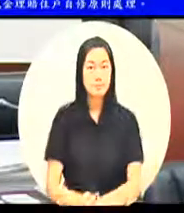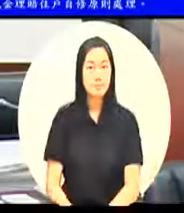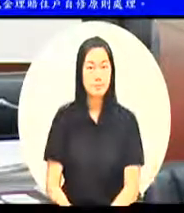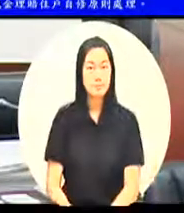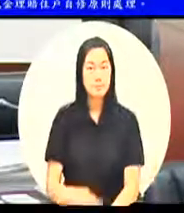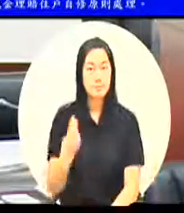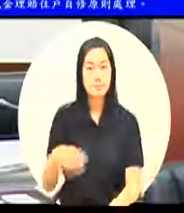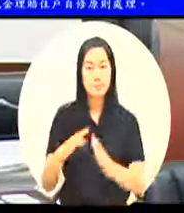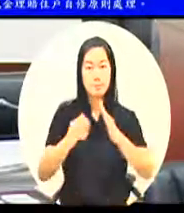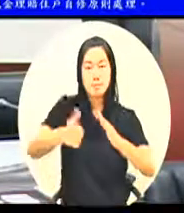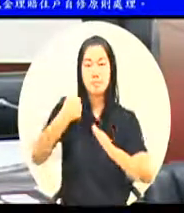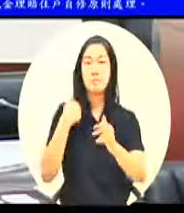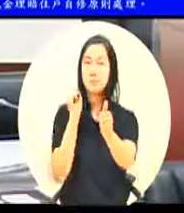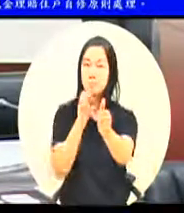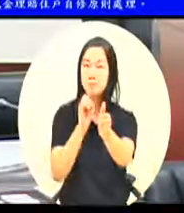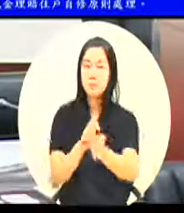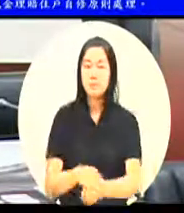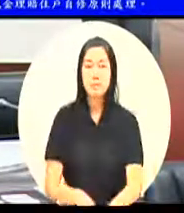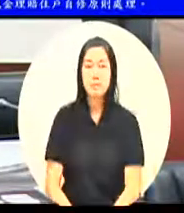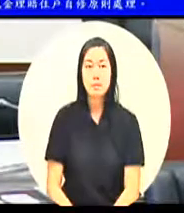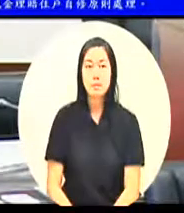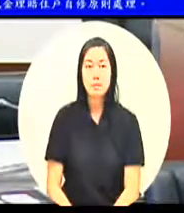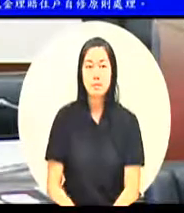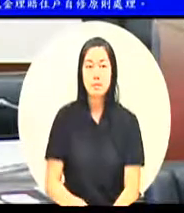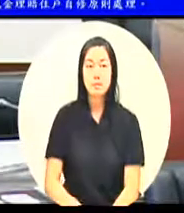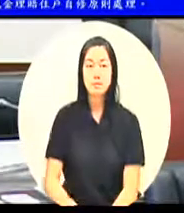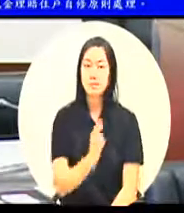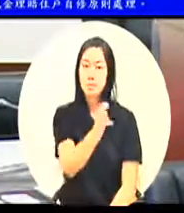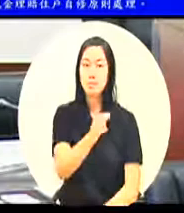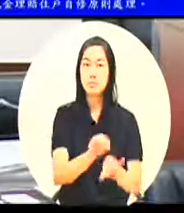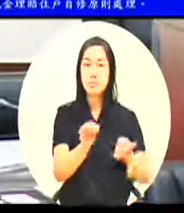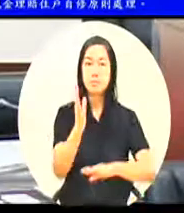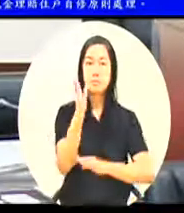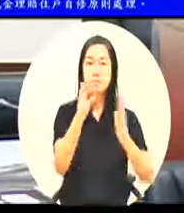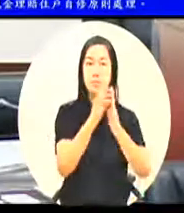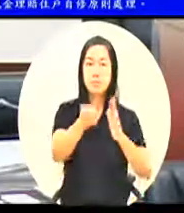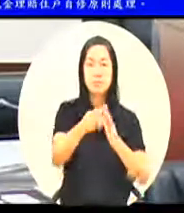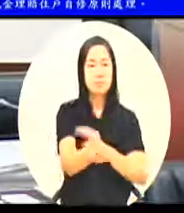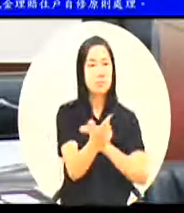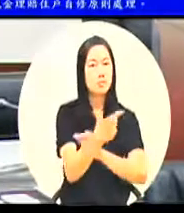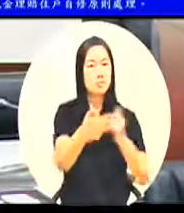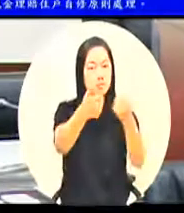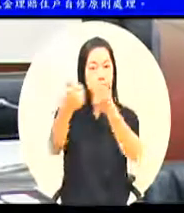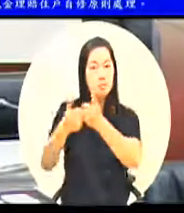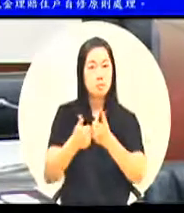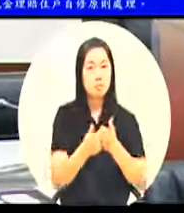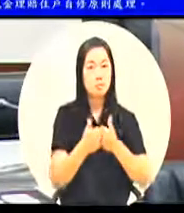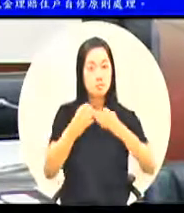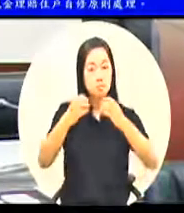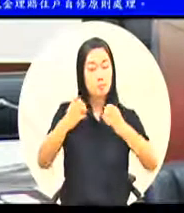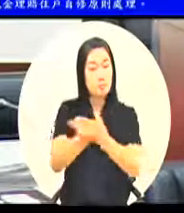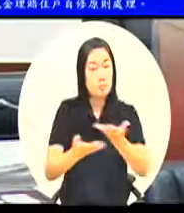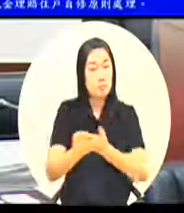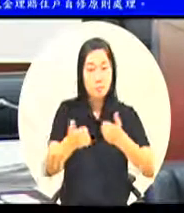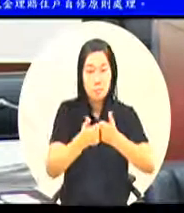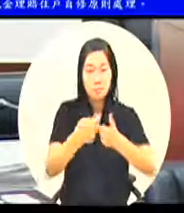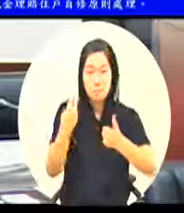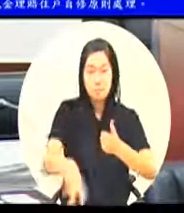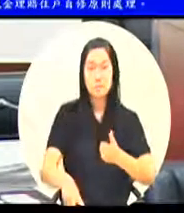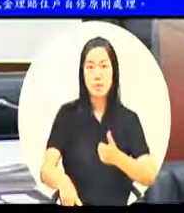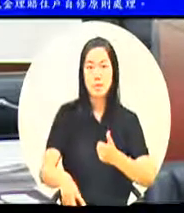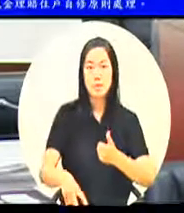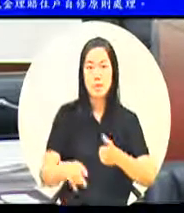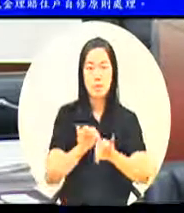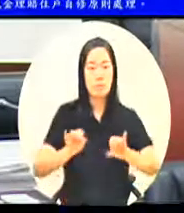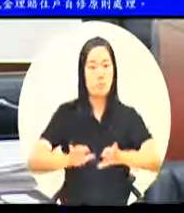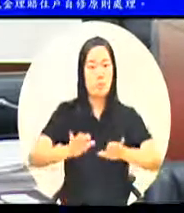市长具体的建议哈，请地震局尽速召开协调会，而且要增列防震系数的检测项